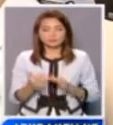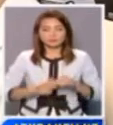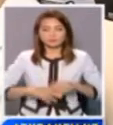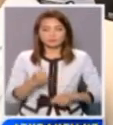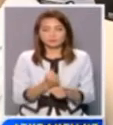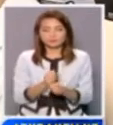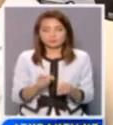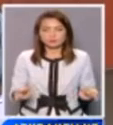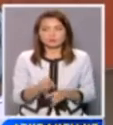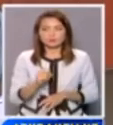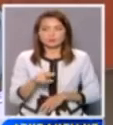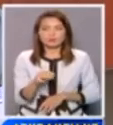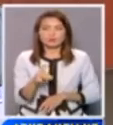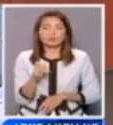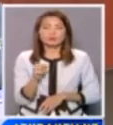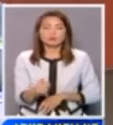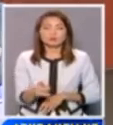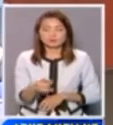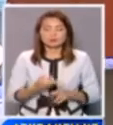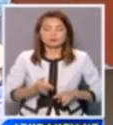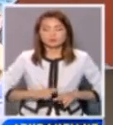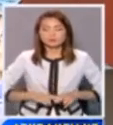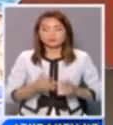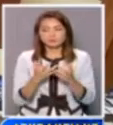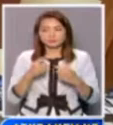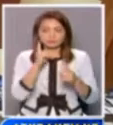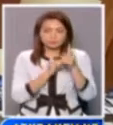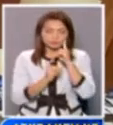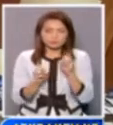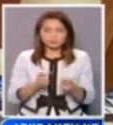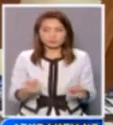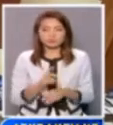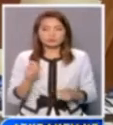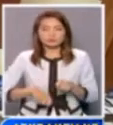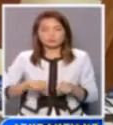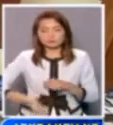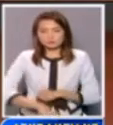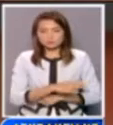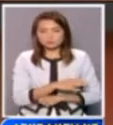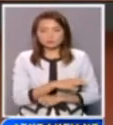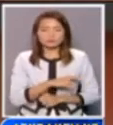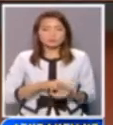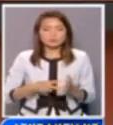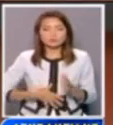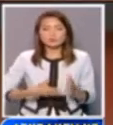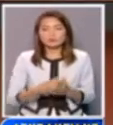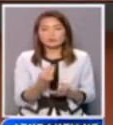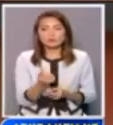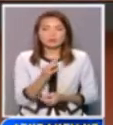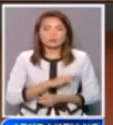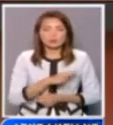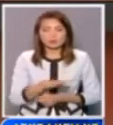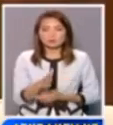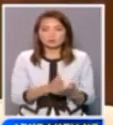шаруашылығы министрі Сапархан Омаровтың осының есебін сұрап, министрлікті сынға алды. Дайын жобаға бөлінген қаржының